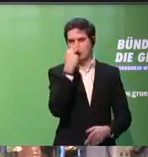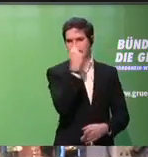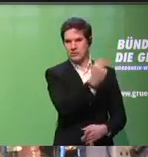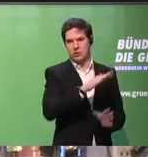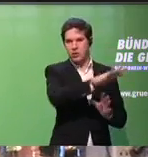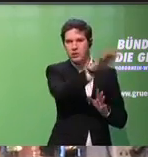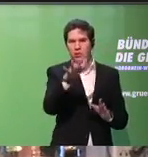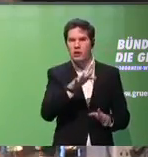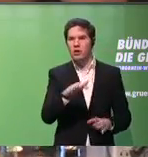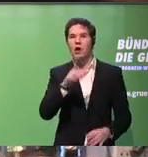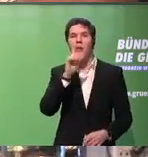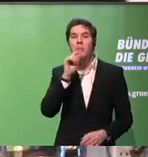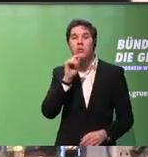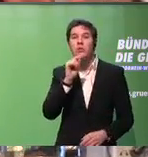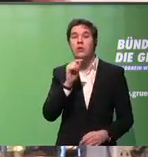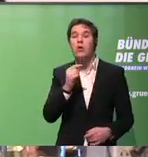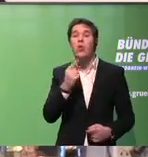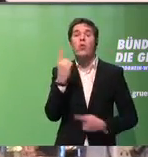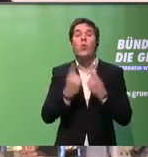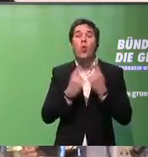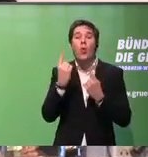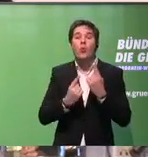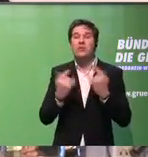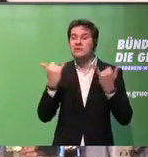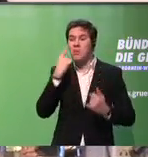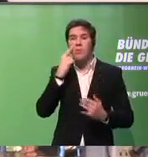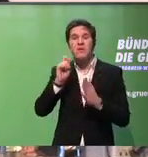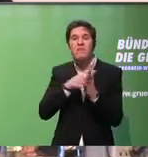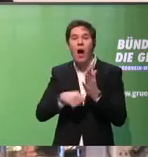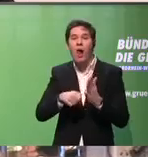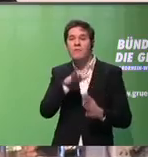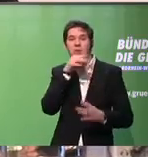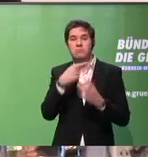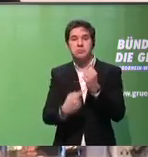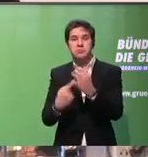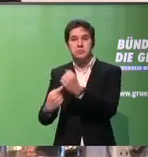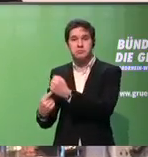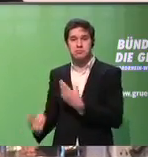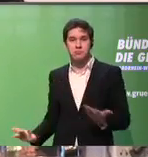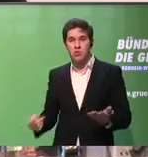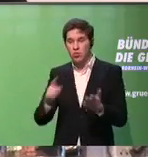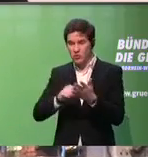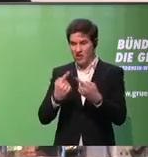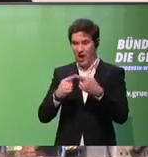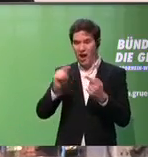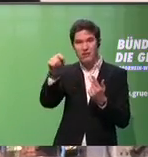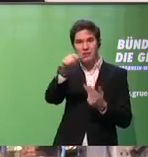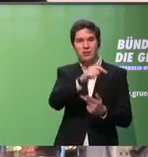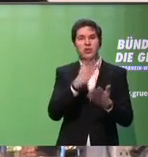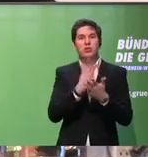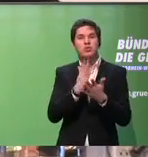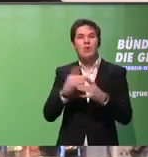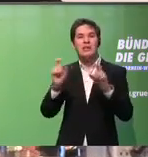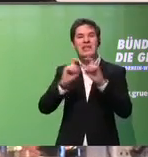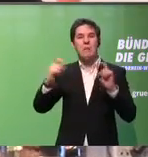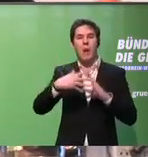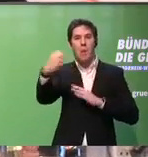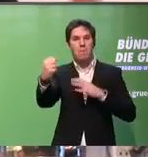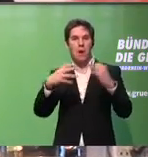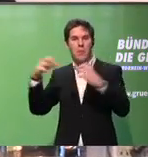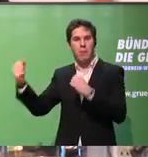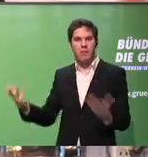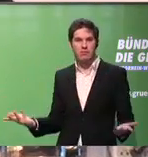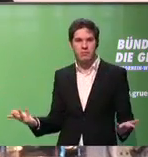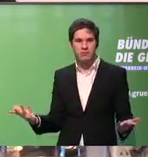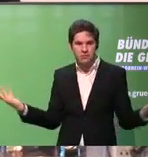die Grünen nicht so stark im Wahlen sind, weil die anderen haben schon ihre Themen genommen. Eigentlich, was in